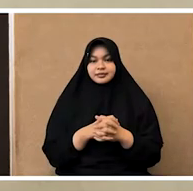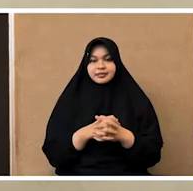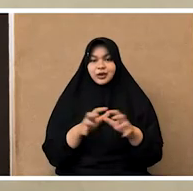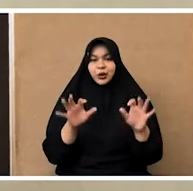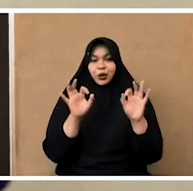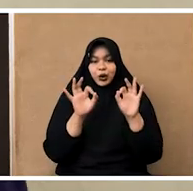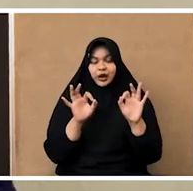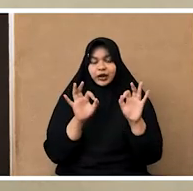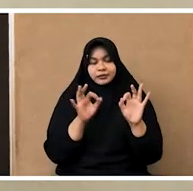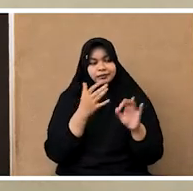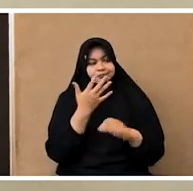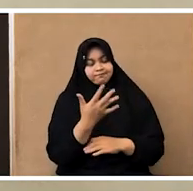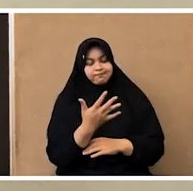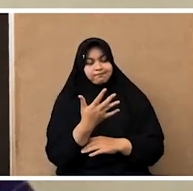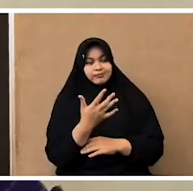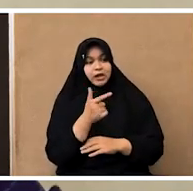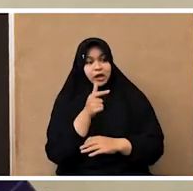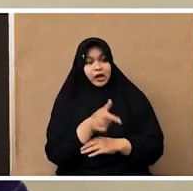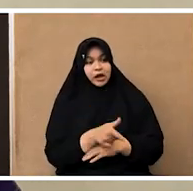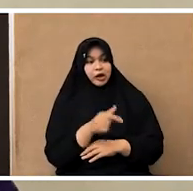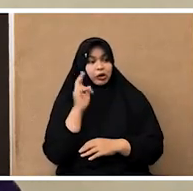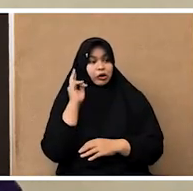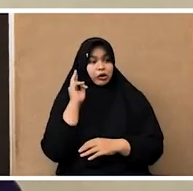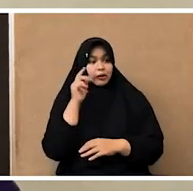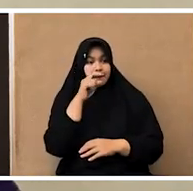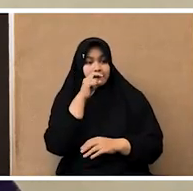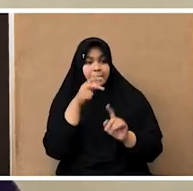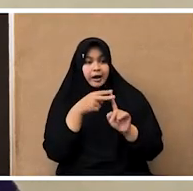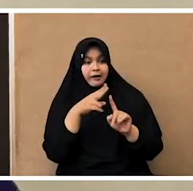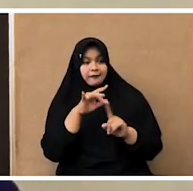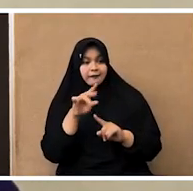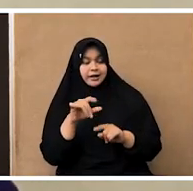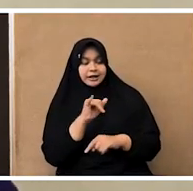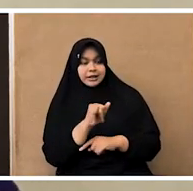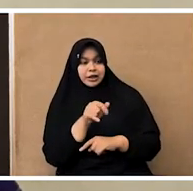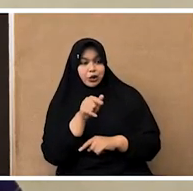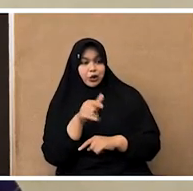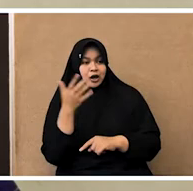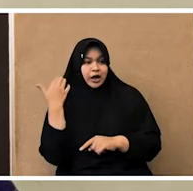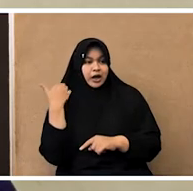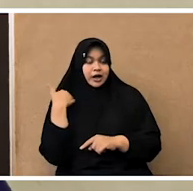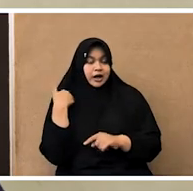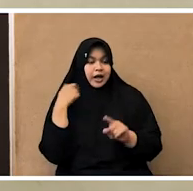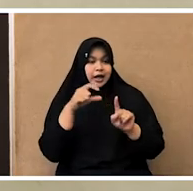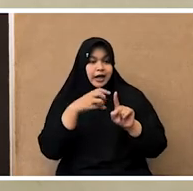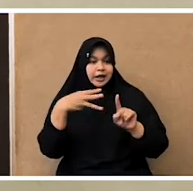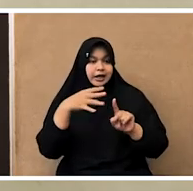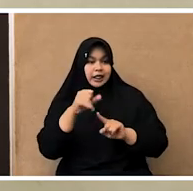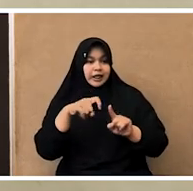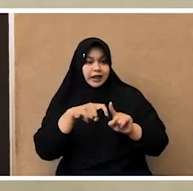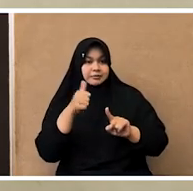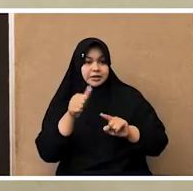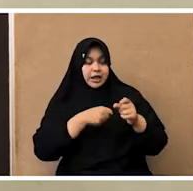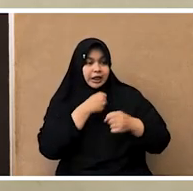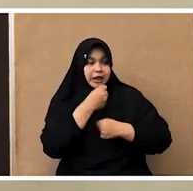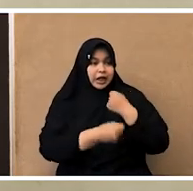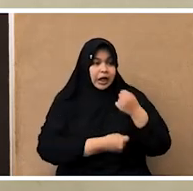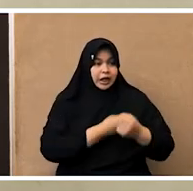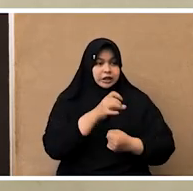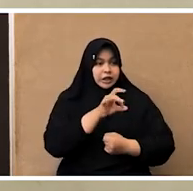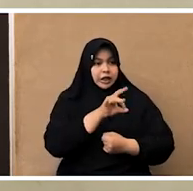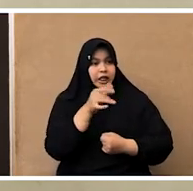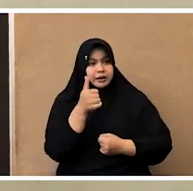Oke kalau Mbak Ratna Mas Fadri kan tadi ada apa namanya delik itu kan bisa pindahkan tadi ya Selain